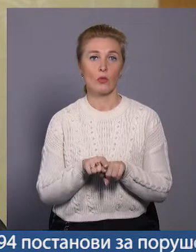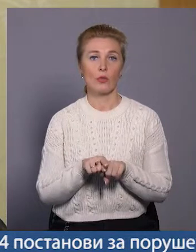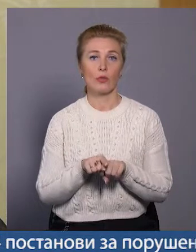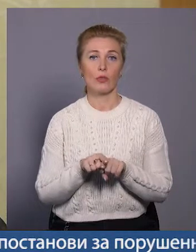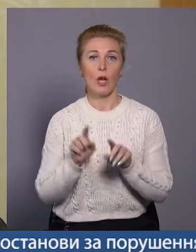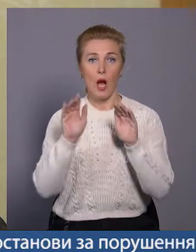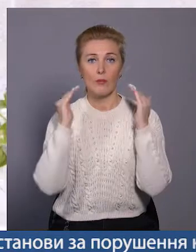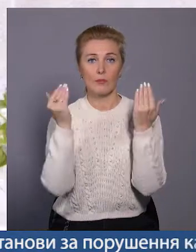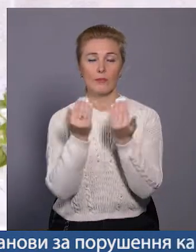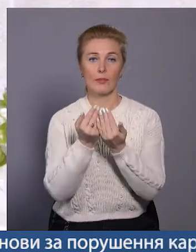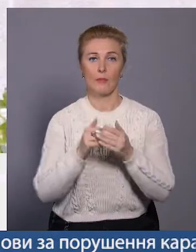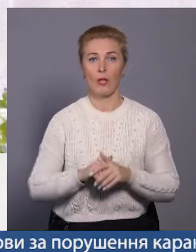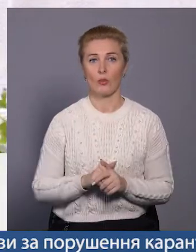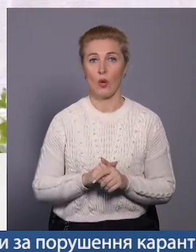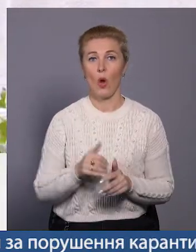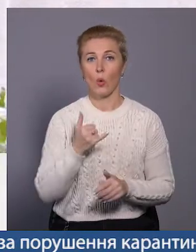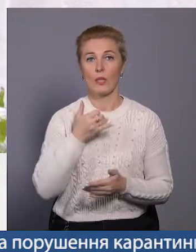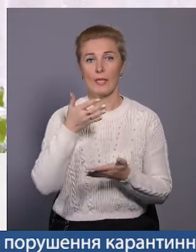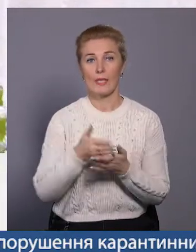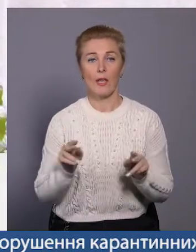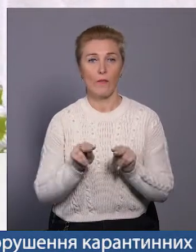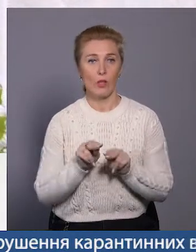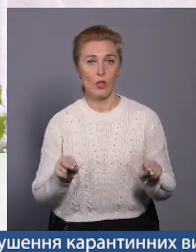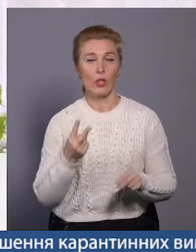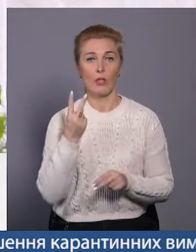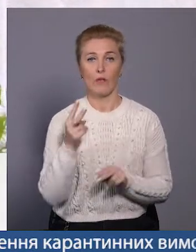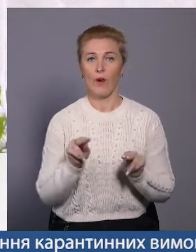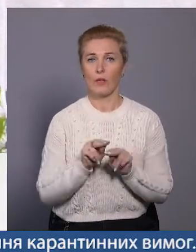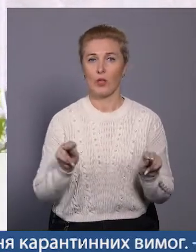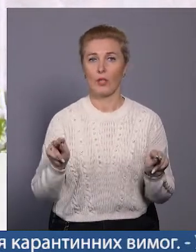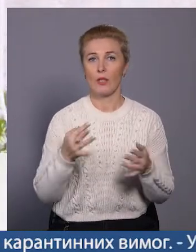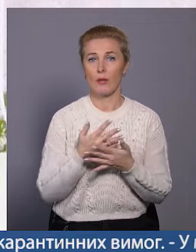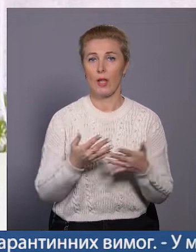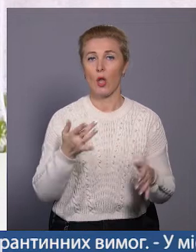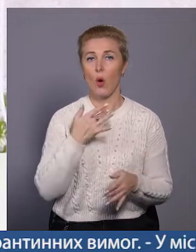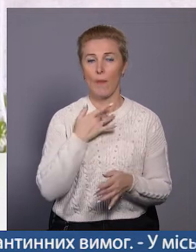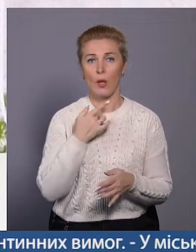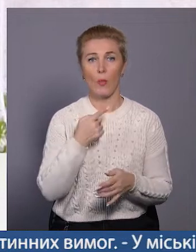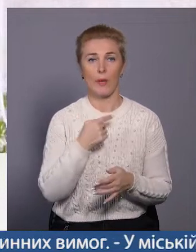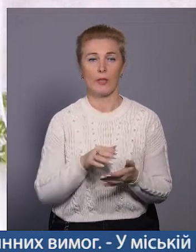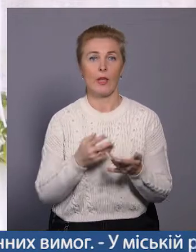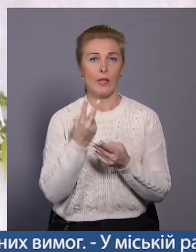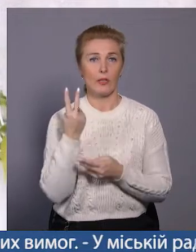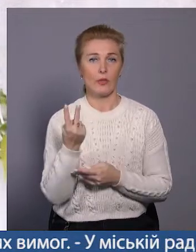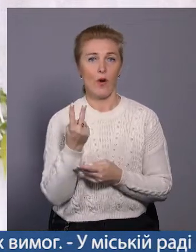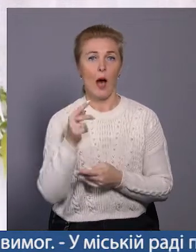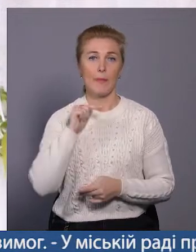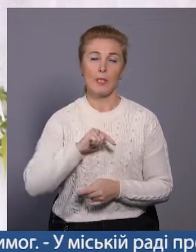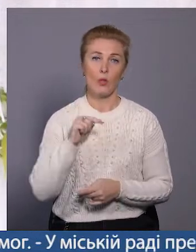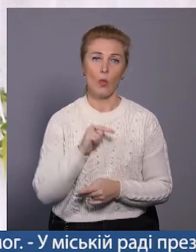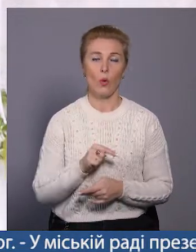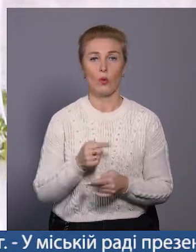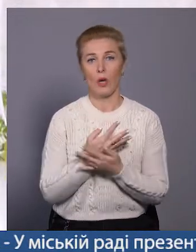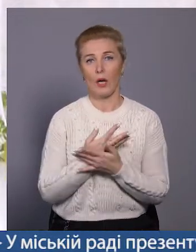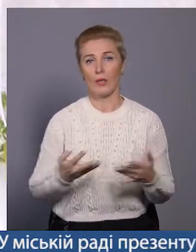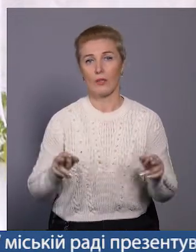аутичного спектру. У нас є вчитель-дефектолог, 2 вчителі-логопеди, вчитель-реабілітолог, 2 практичних психолога, які